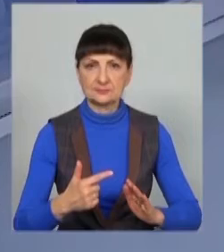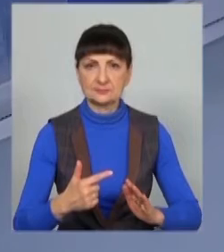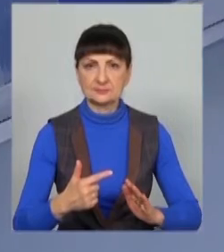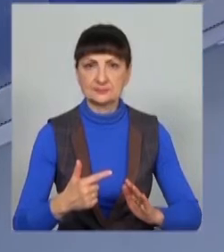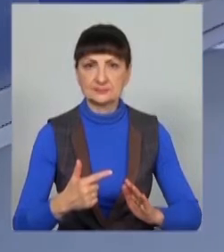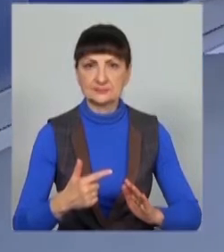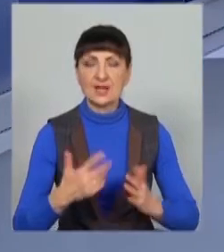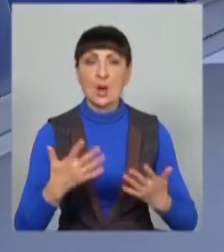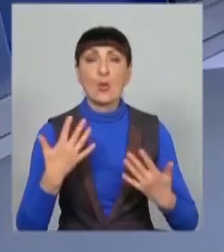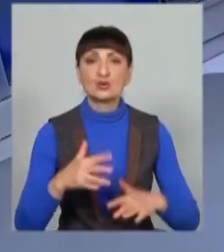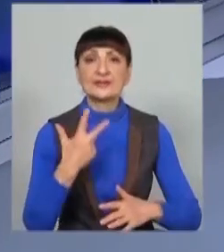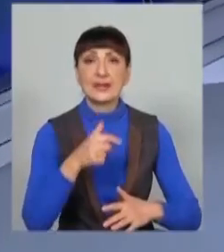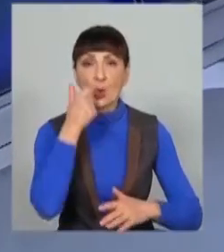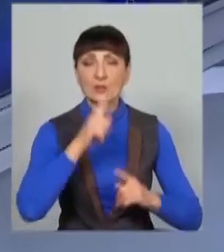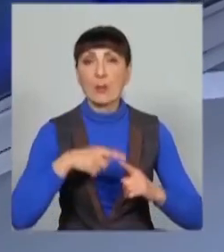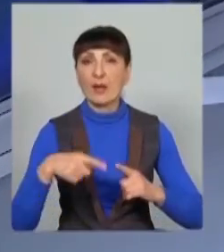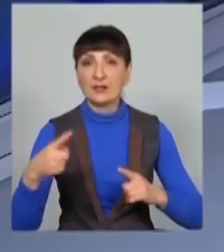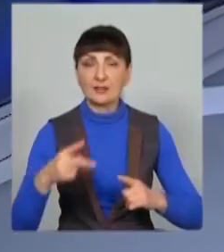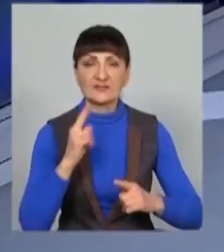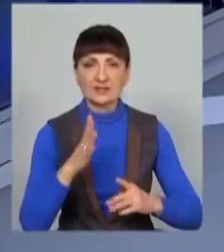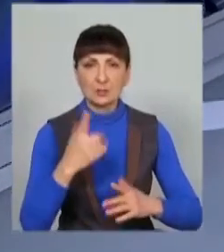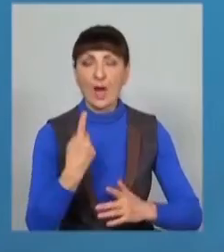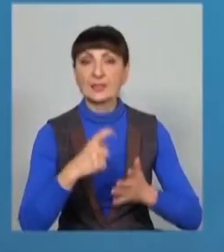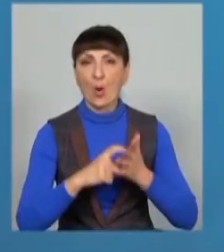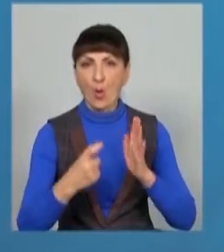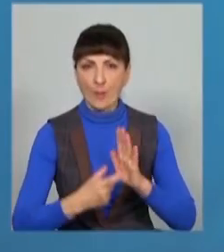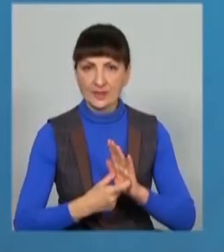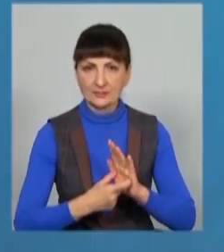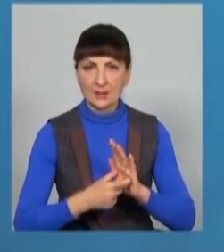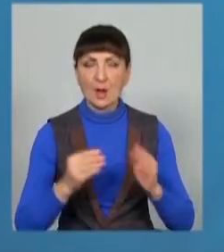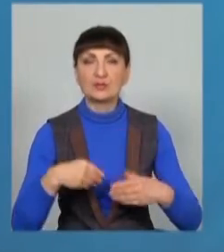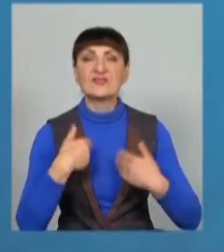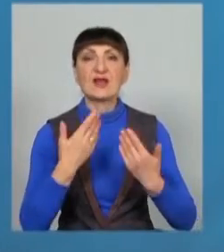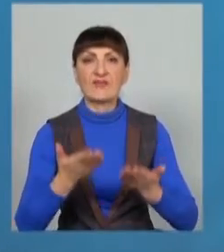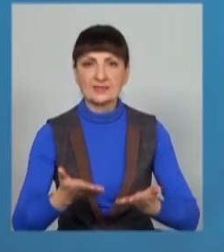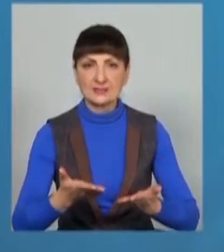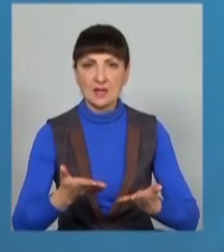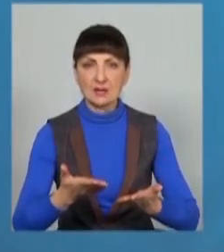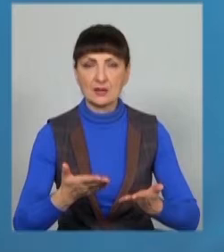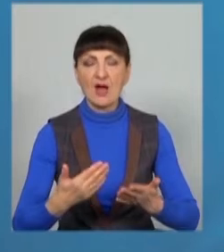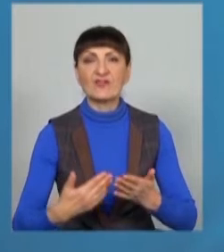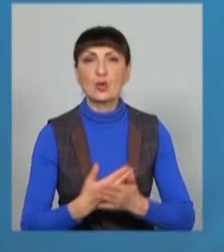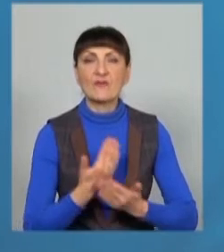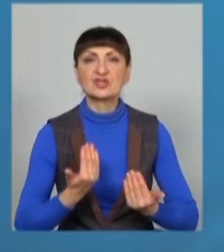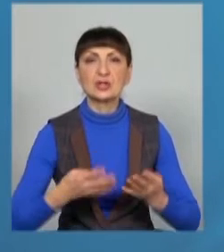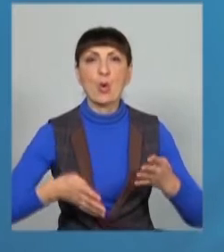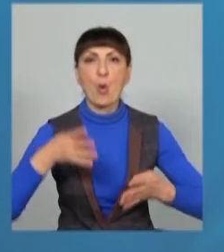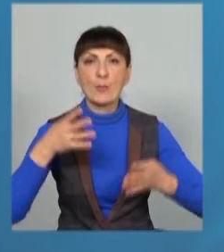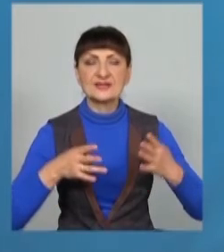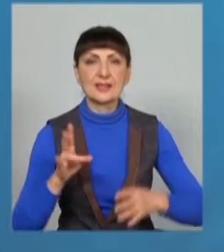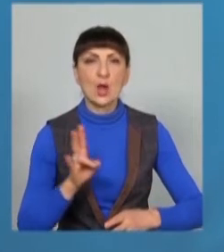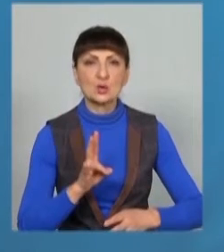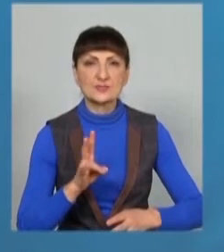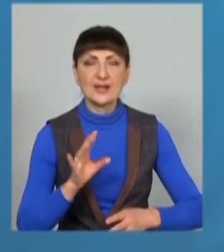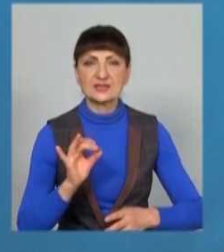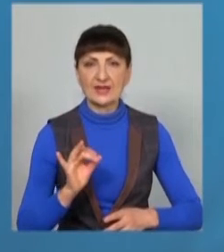уже третий год квартиры будут 1 ком 9 квартир будут выдаваться но в жилых комплексах нор збарского